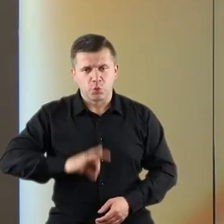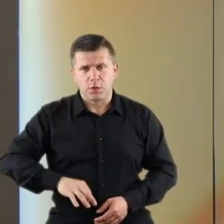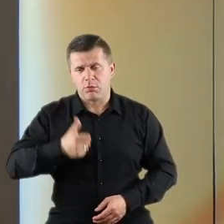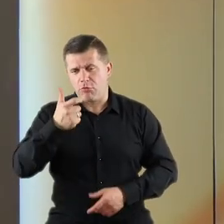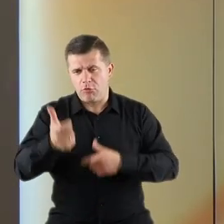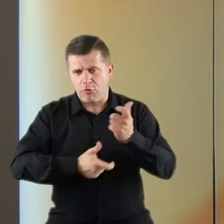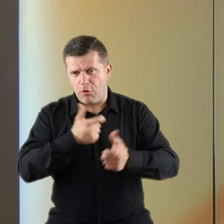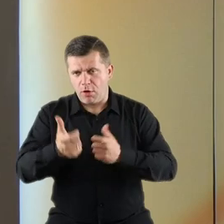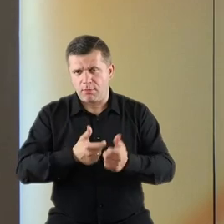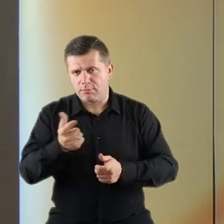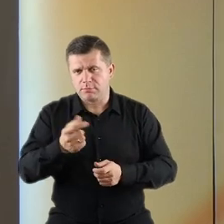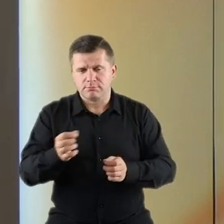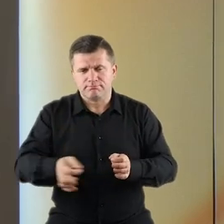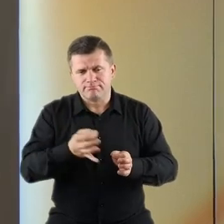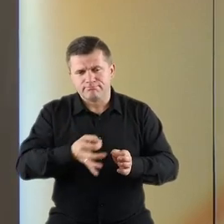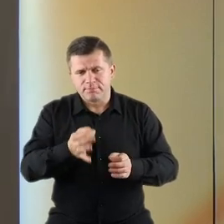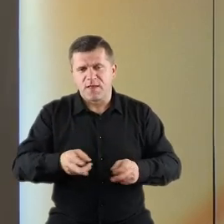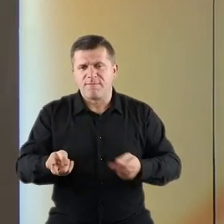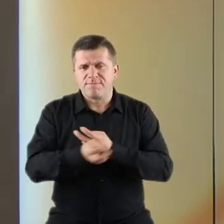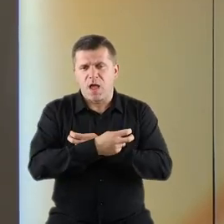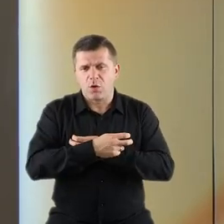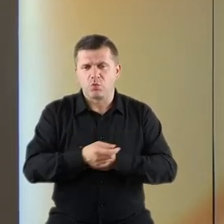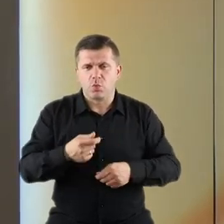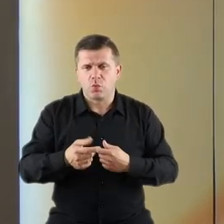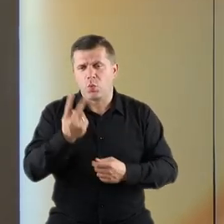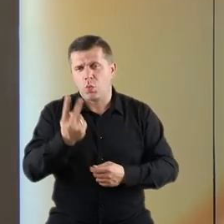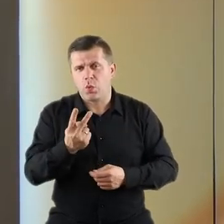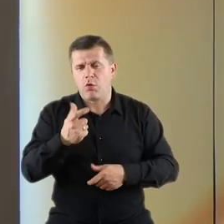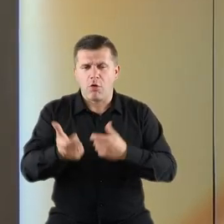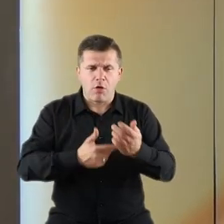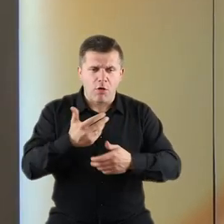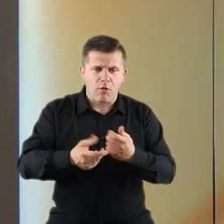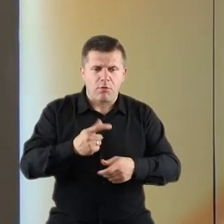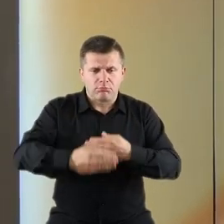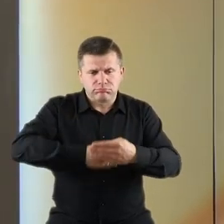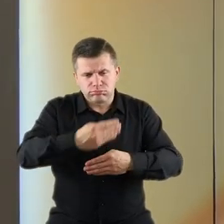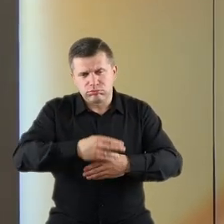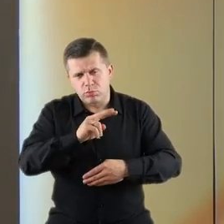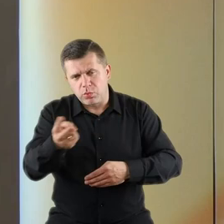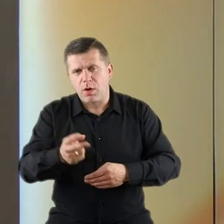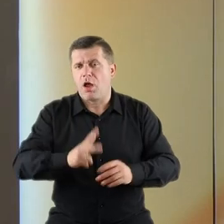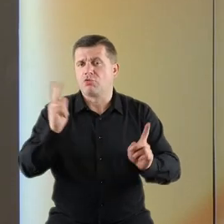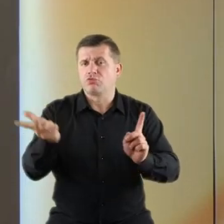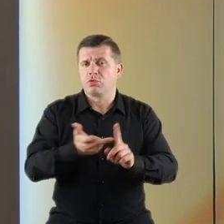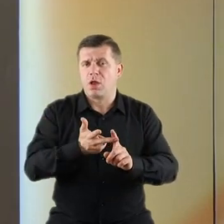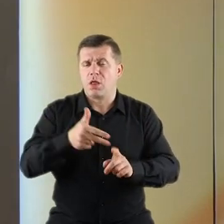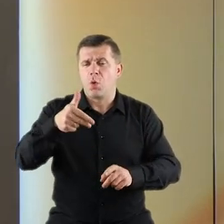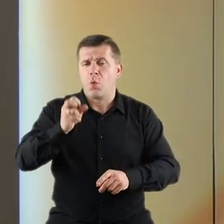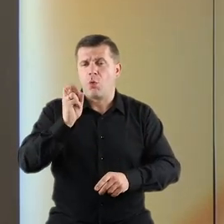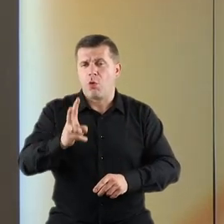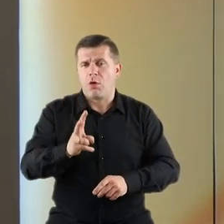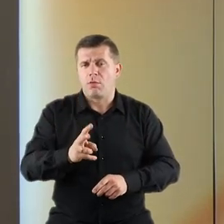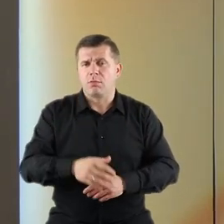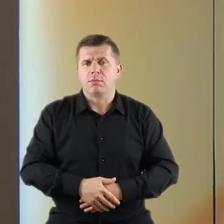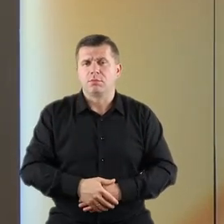zażegnany paczka zwija swój fartuch B1 fałd drugą od ała to zabija drugi Found a trzecia urok zwija